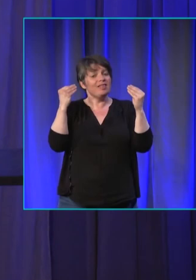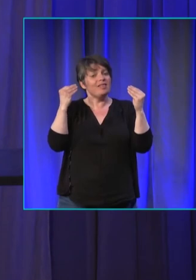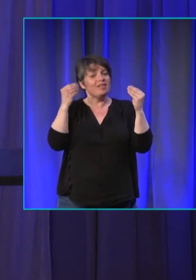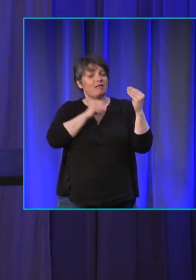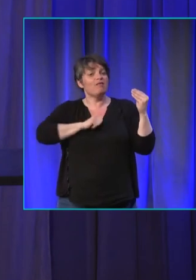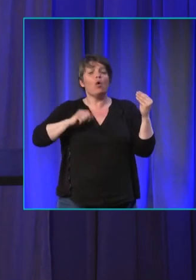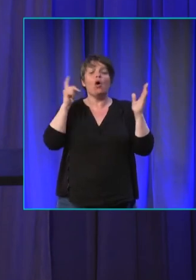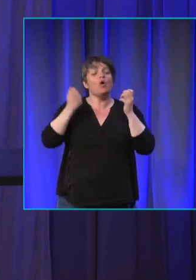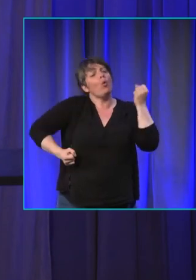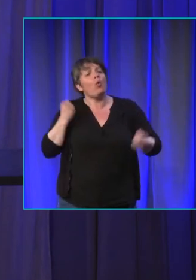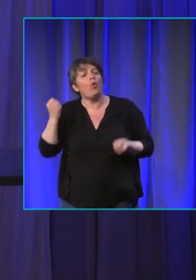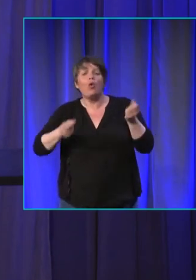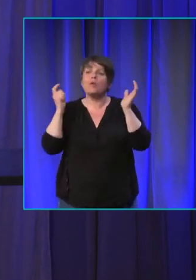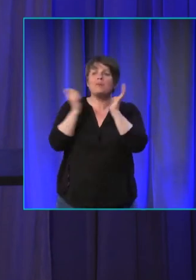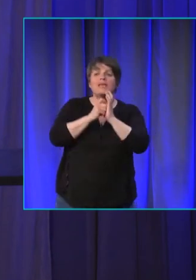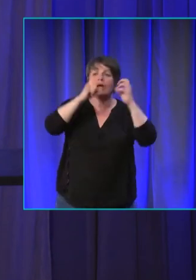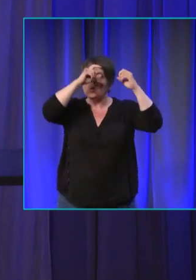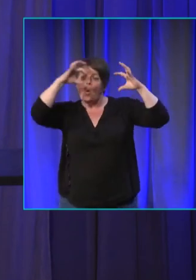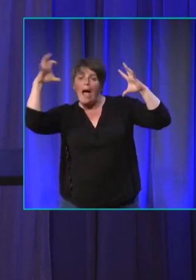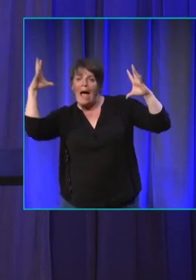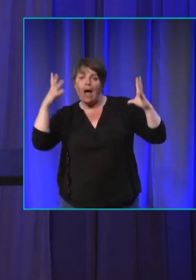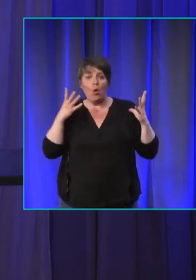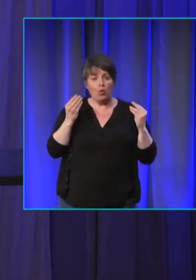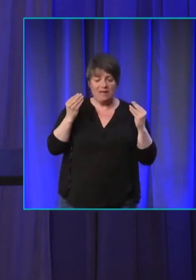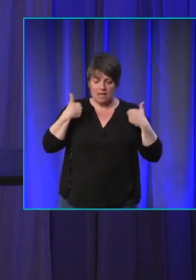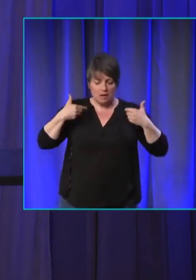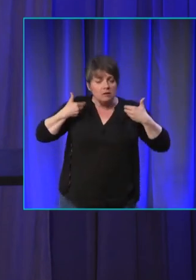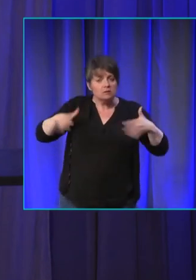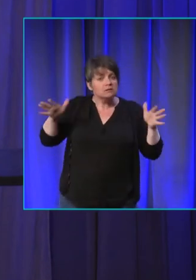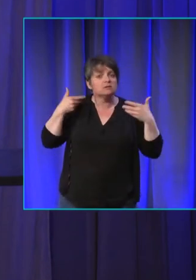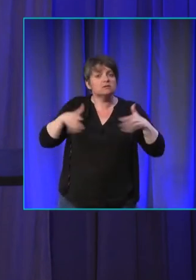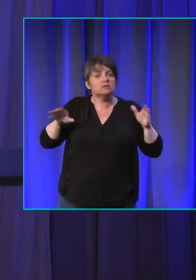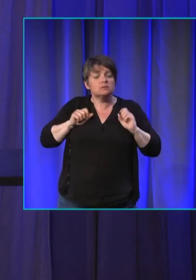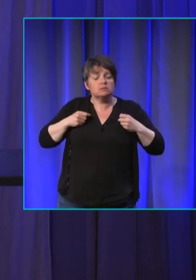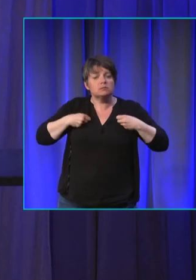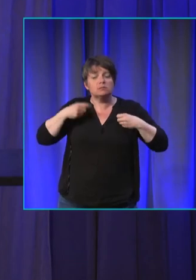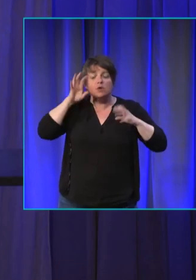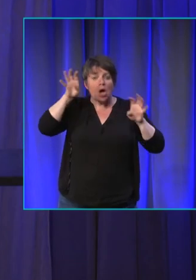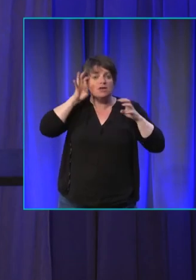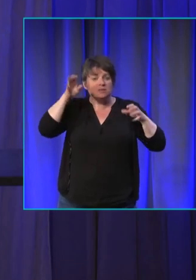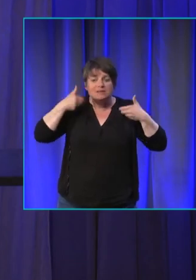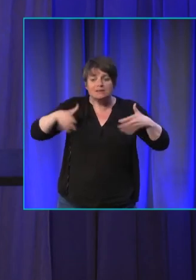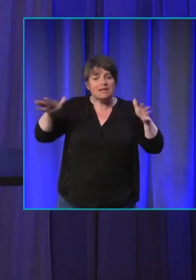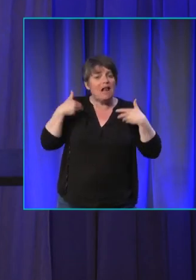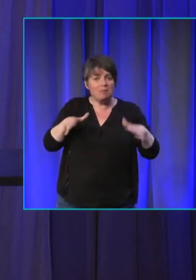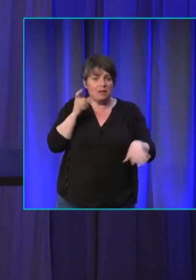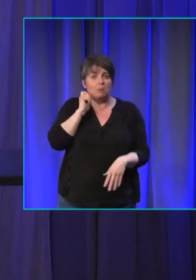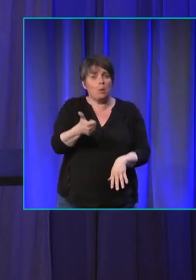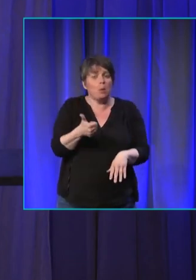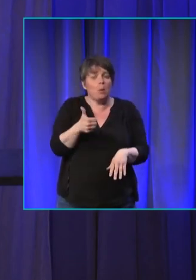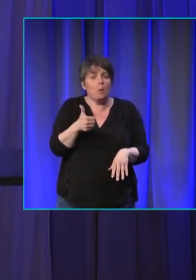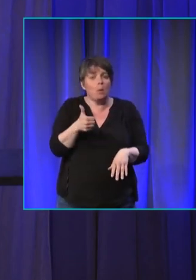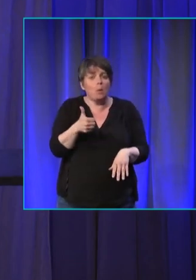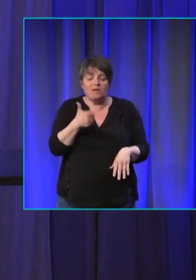très nuageux, lorsqu'il fait très humide, ben, vous ne pourrez pas facilement évaporer la sueur. Donc vous allez suer, mais vous n'évaporerez pas, vous